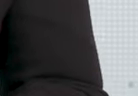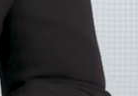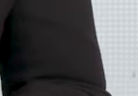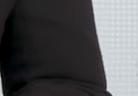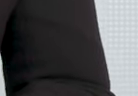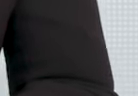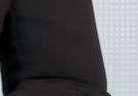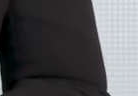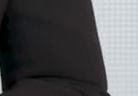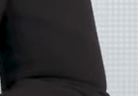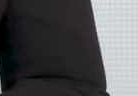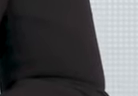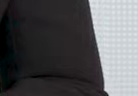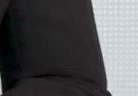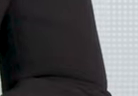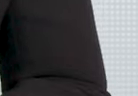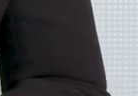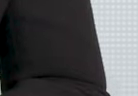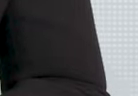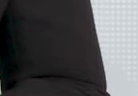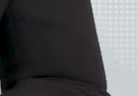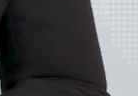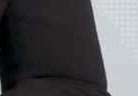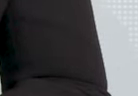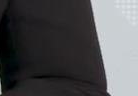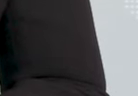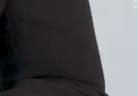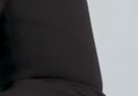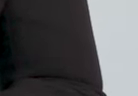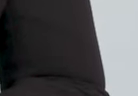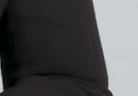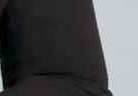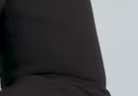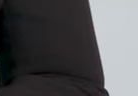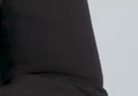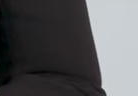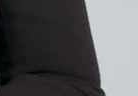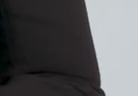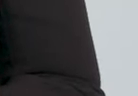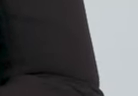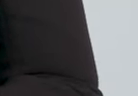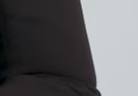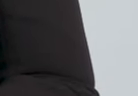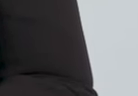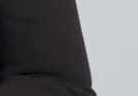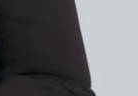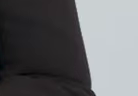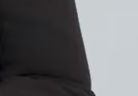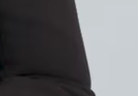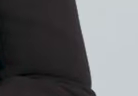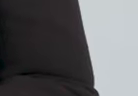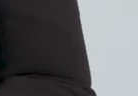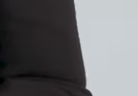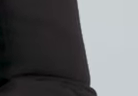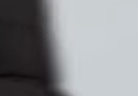Kerajaan Persekutuan mengumumkan peruntukan sebanyak RM13 juta bagi memberi bantuan pasca banjir di